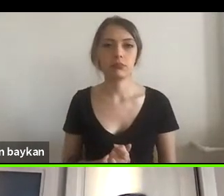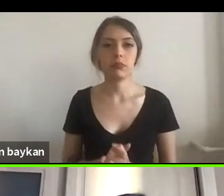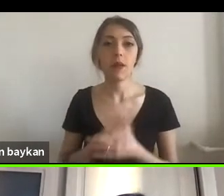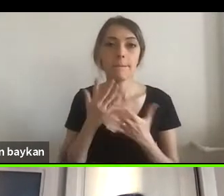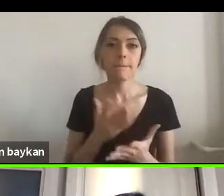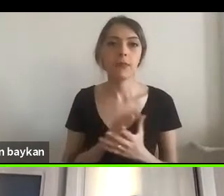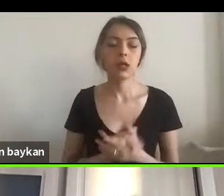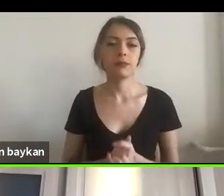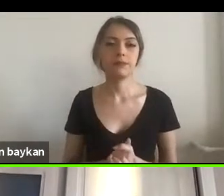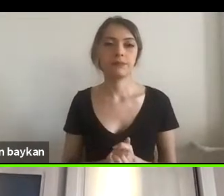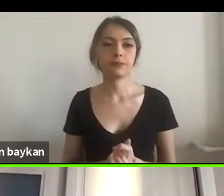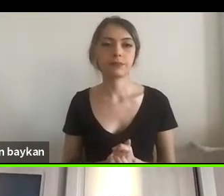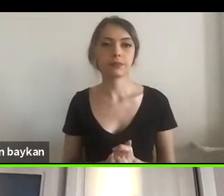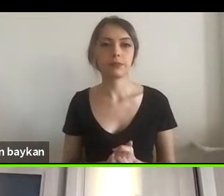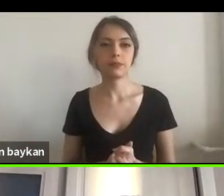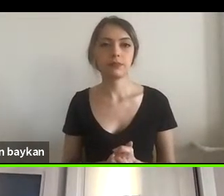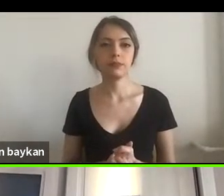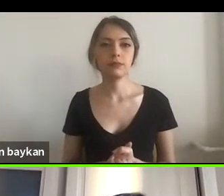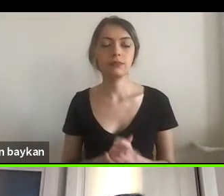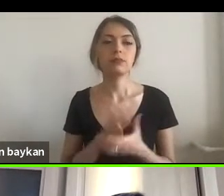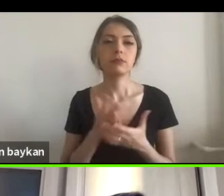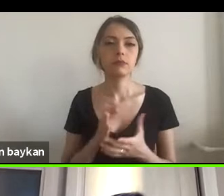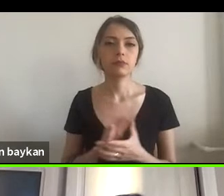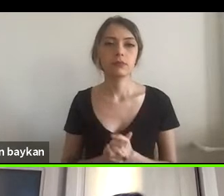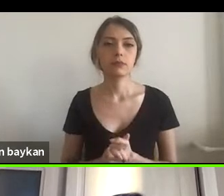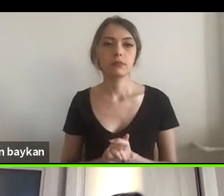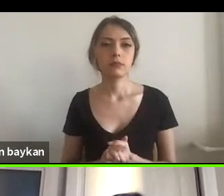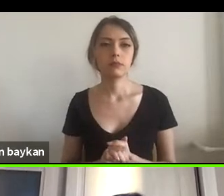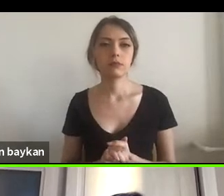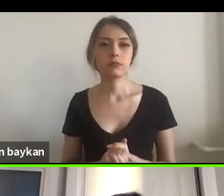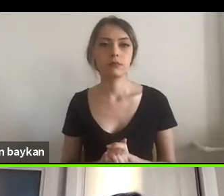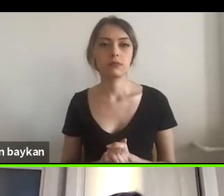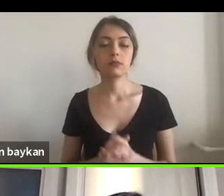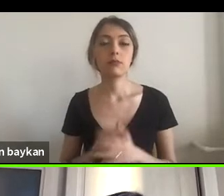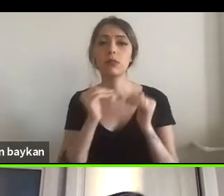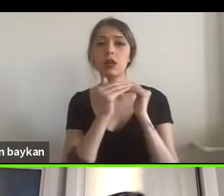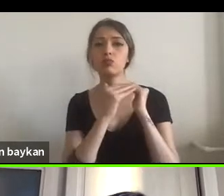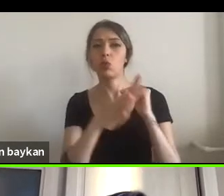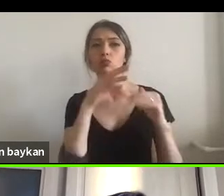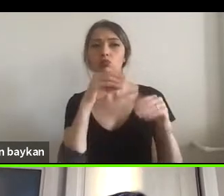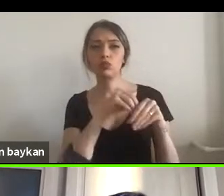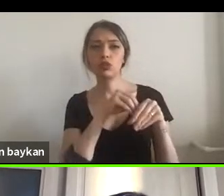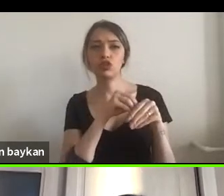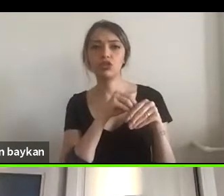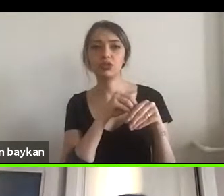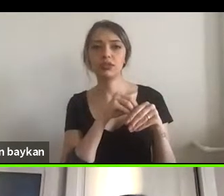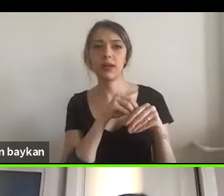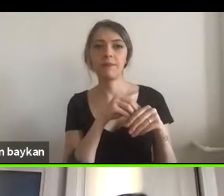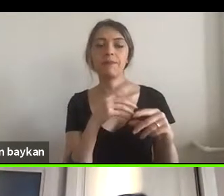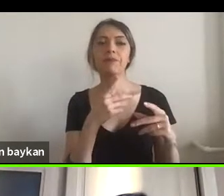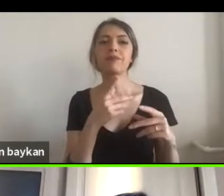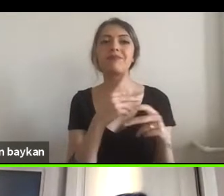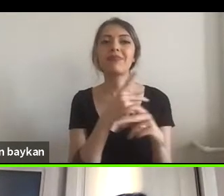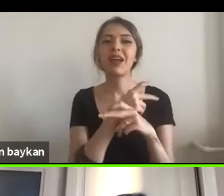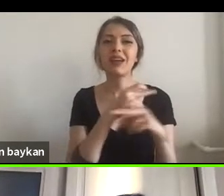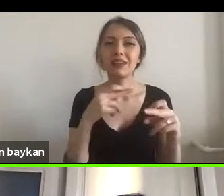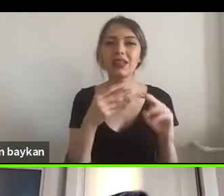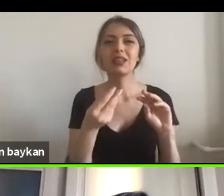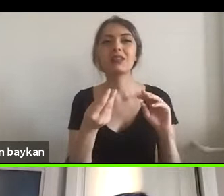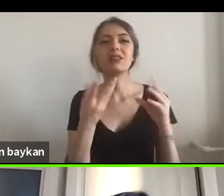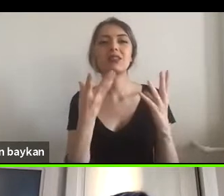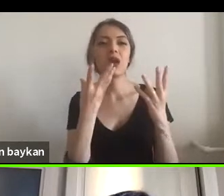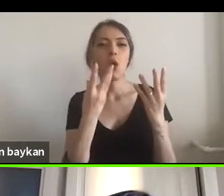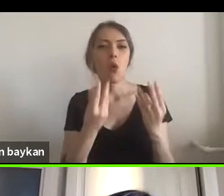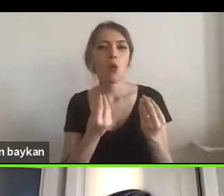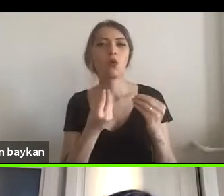ama yani fiilen toplum içerisinde dezavantajlı konumdaki tüm bireylere